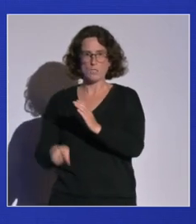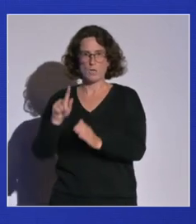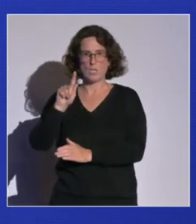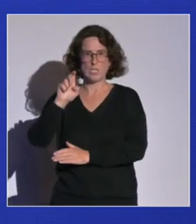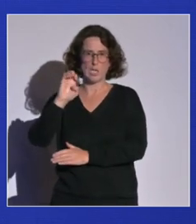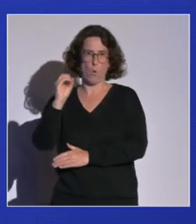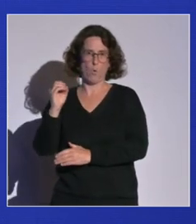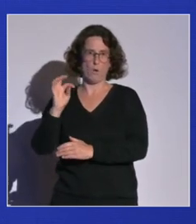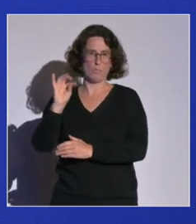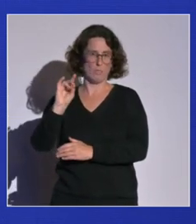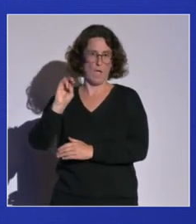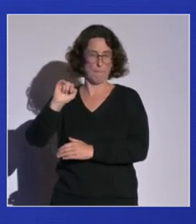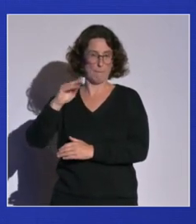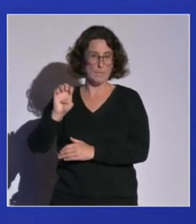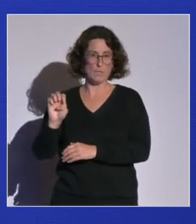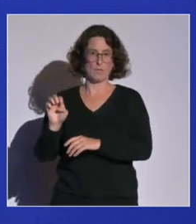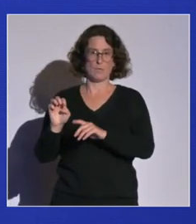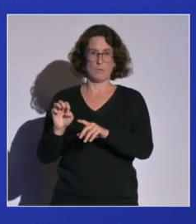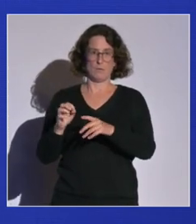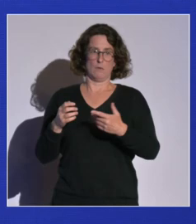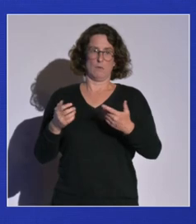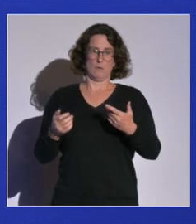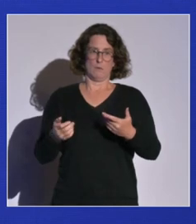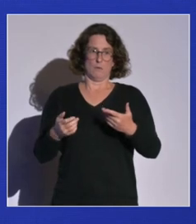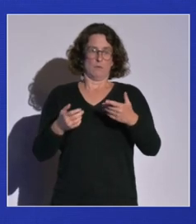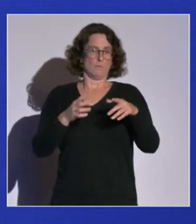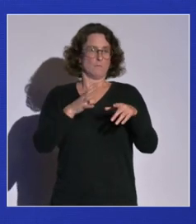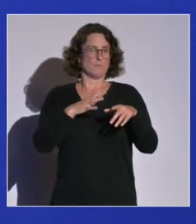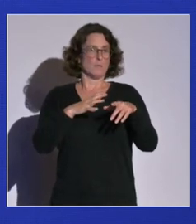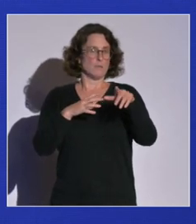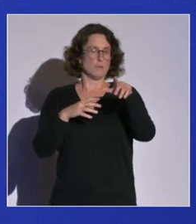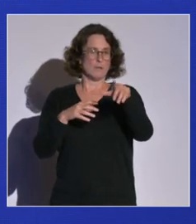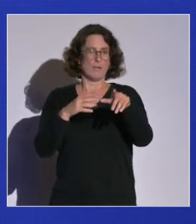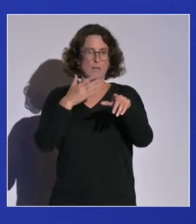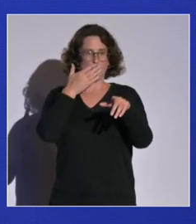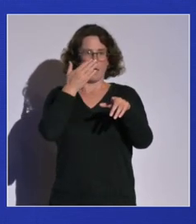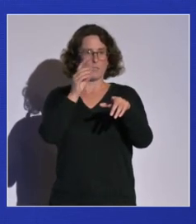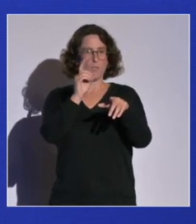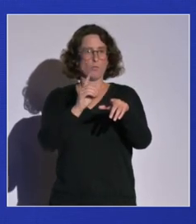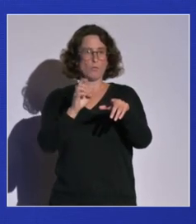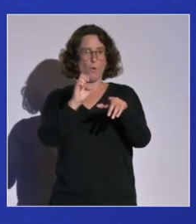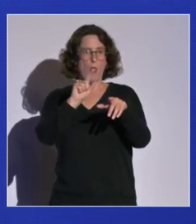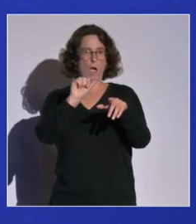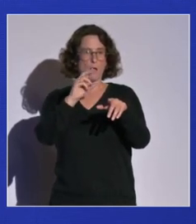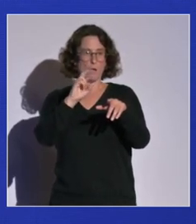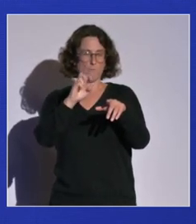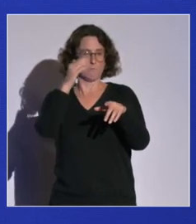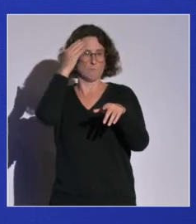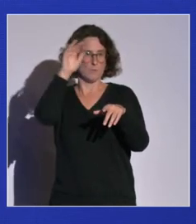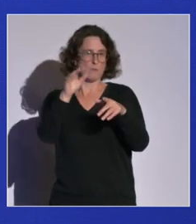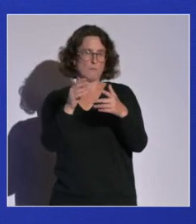décennies la capitale du forage en France parce que nous avions, comme vous savez, le gaz de lac. On a l'école de forage en